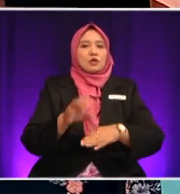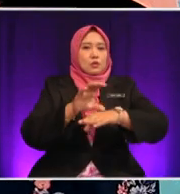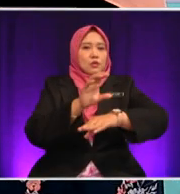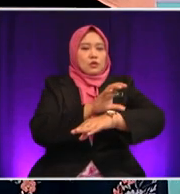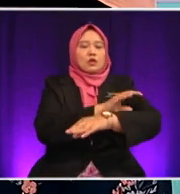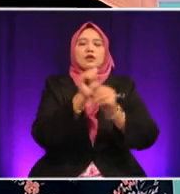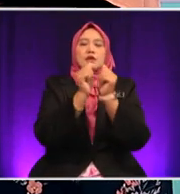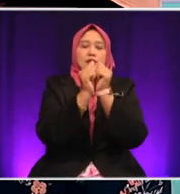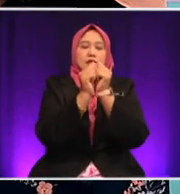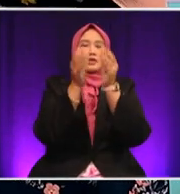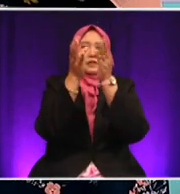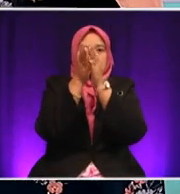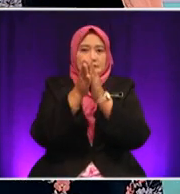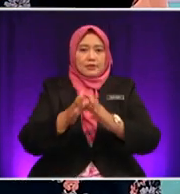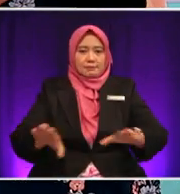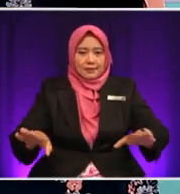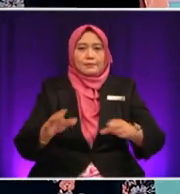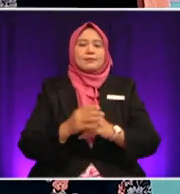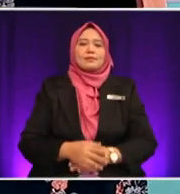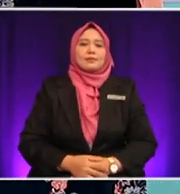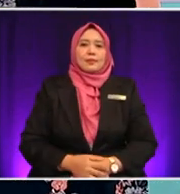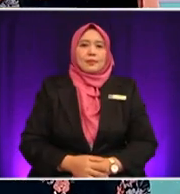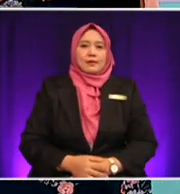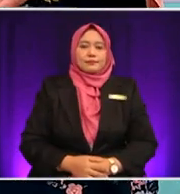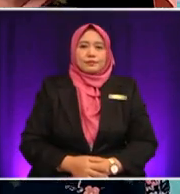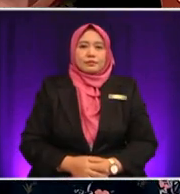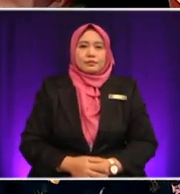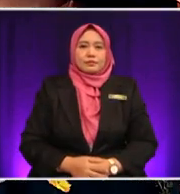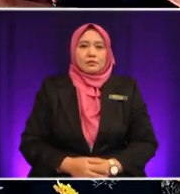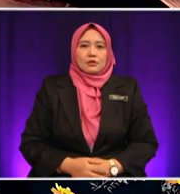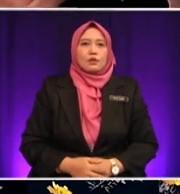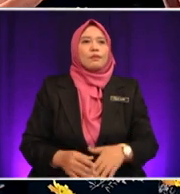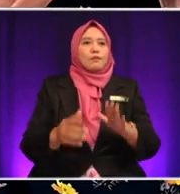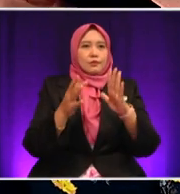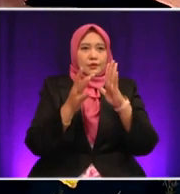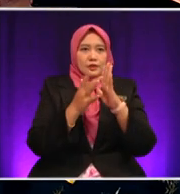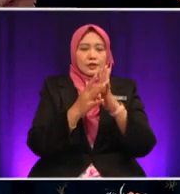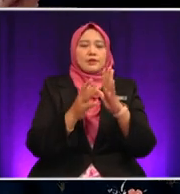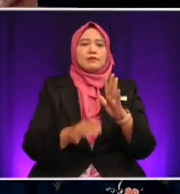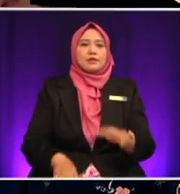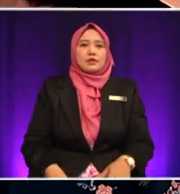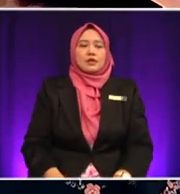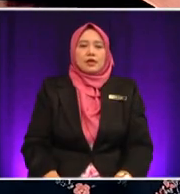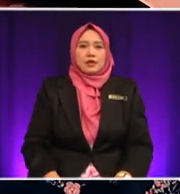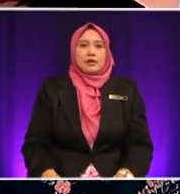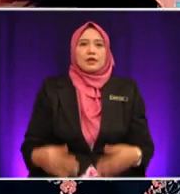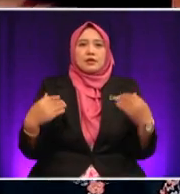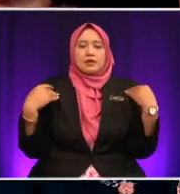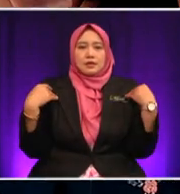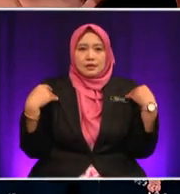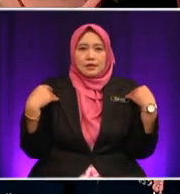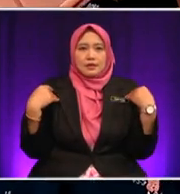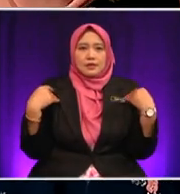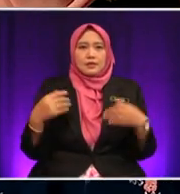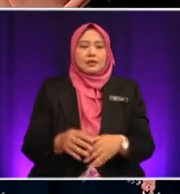Jadi selain daripada itu tajuk ini juga kita akan masukkan juga kita akan belajar juga tentang penyulitan